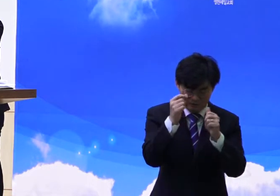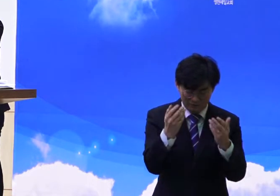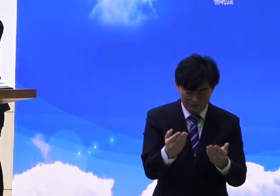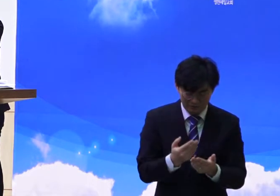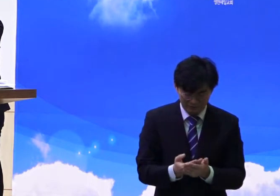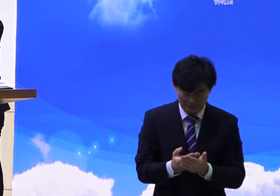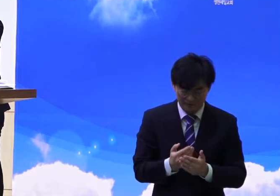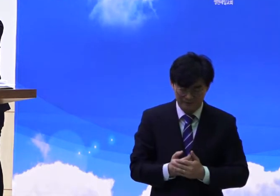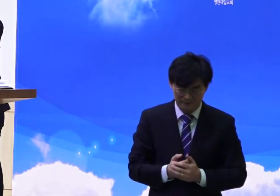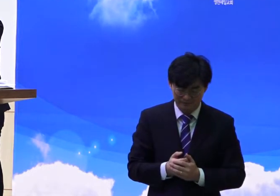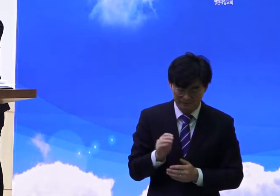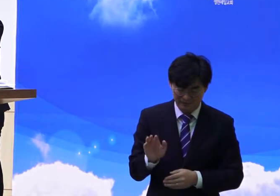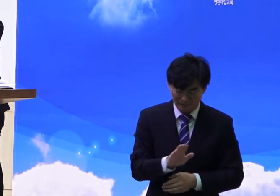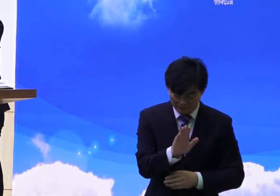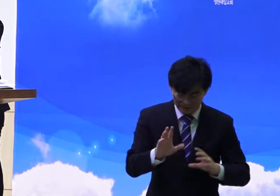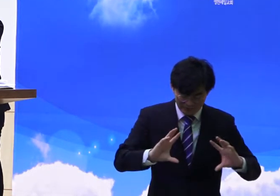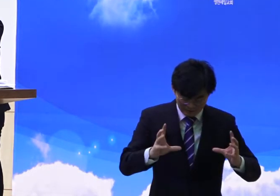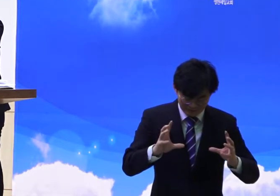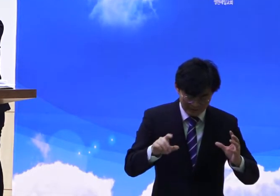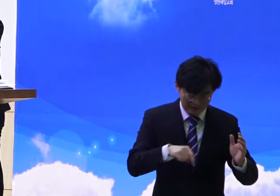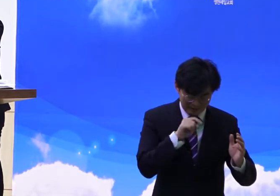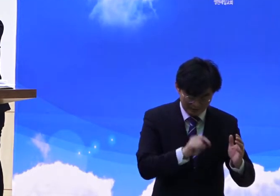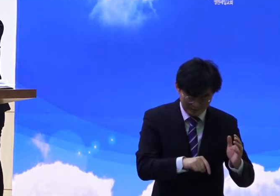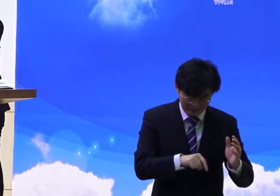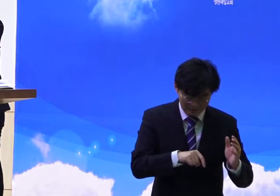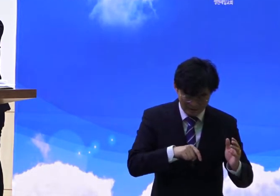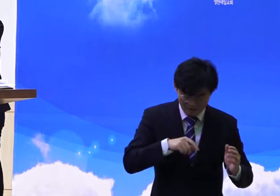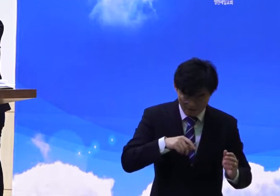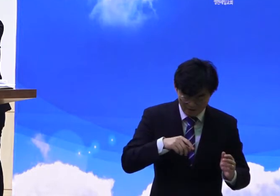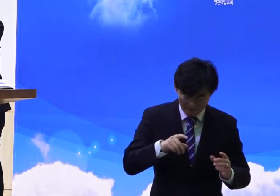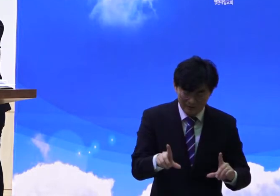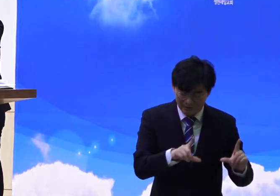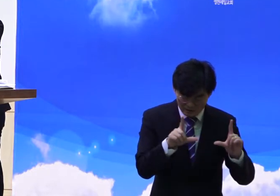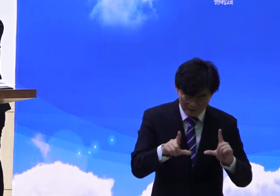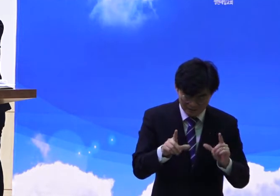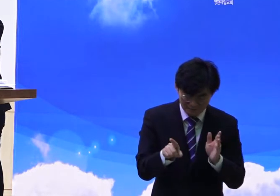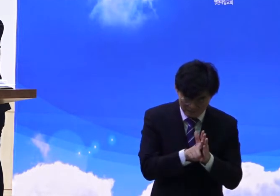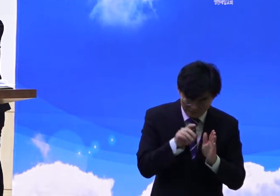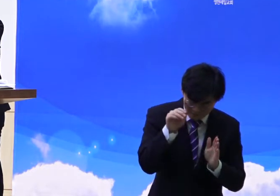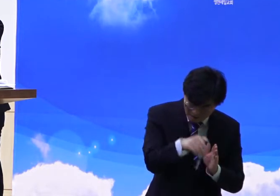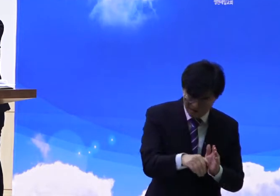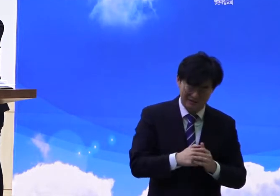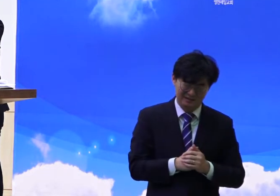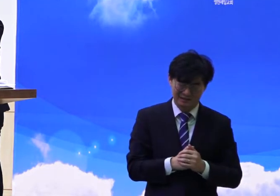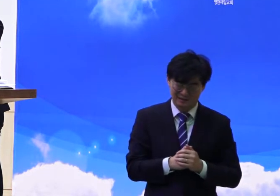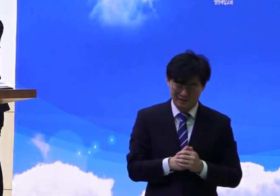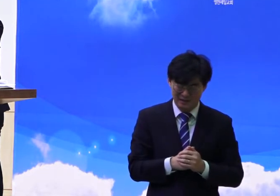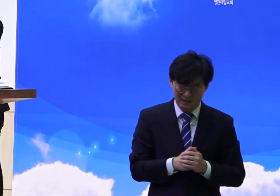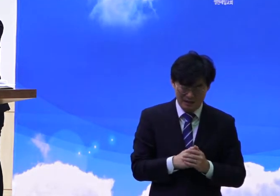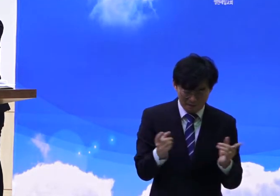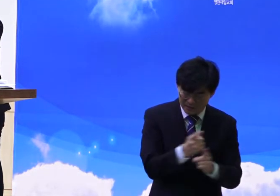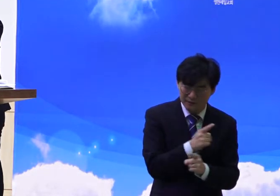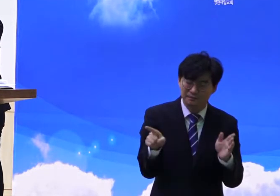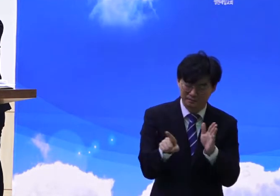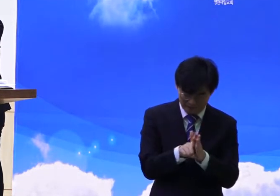주셔서 우리가 세상 속에서 걷던 그 불신의 발걸음이 변하여 믿음의 발걸음 되게